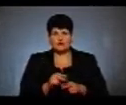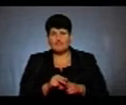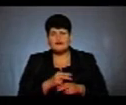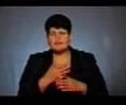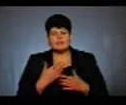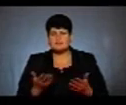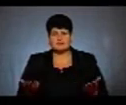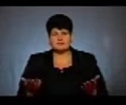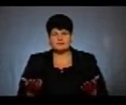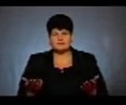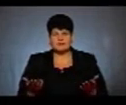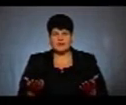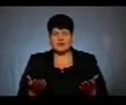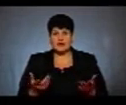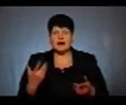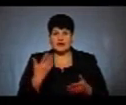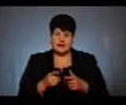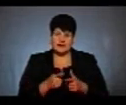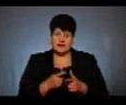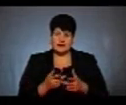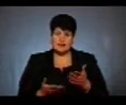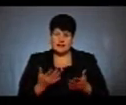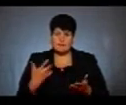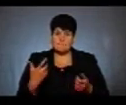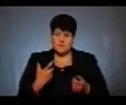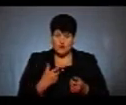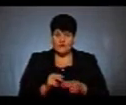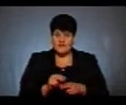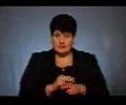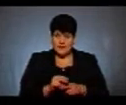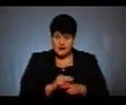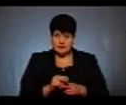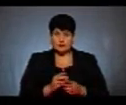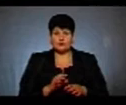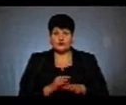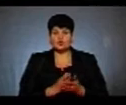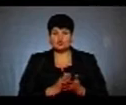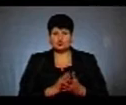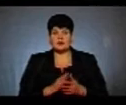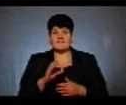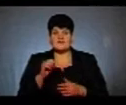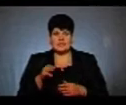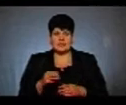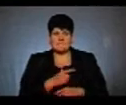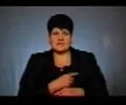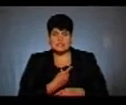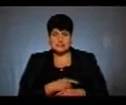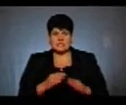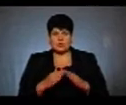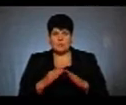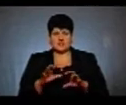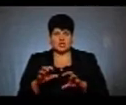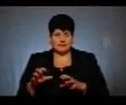зато вакцинопрофілактика чи парентеральним способом, тому що проводить служба ветеринарної медицини домашніх тварин, собак